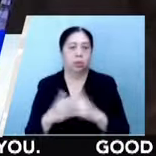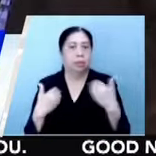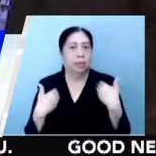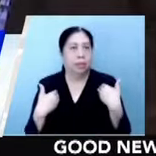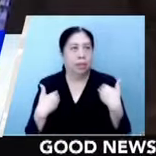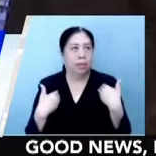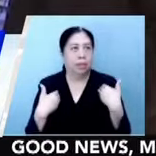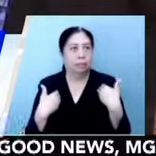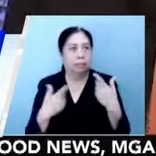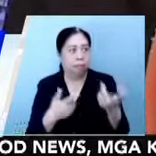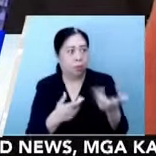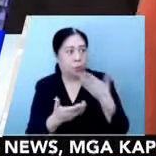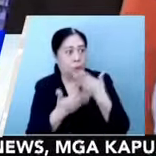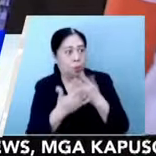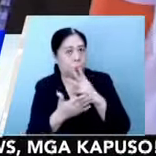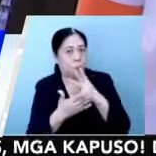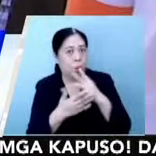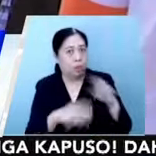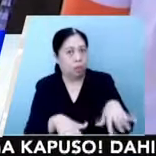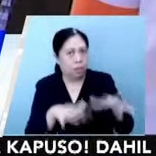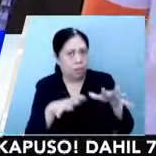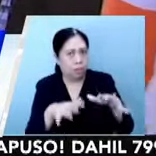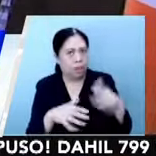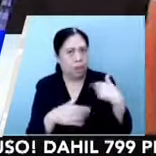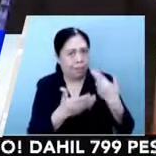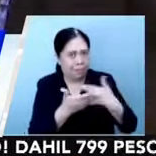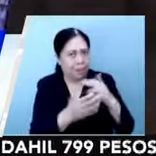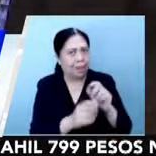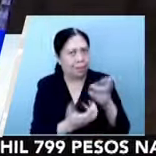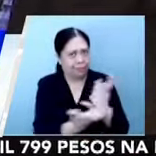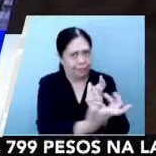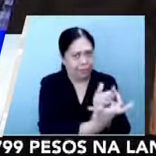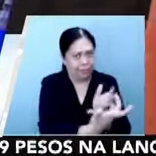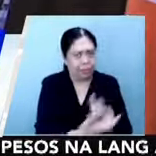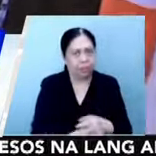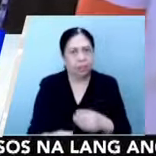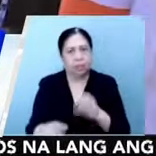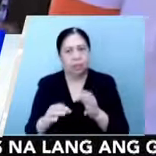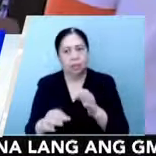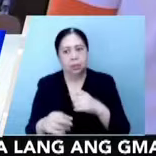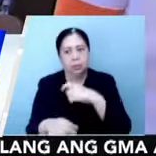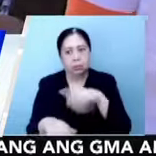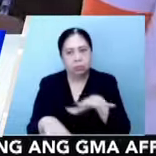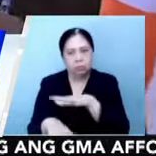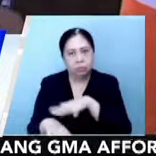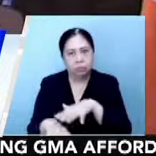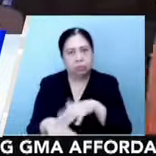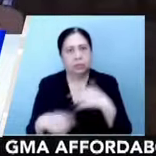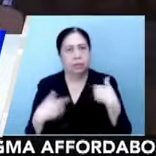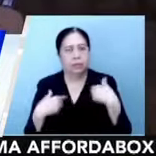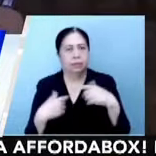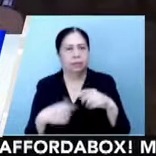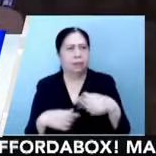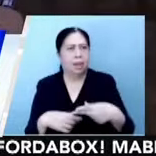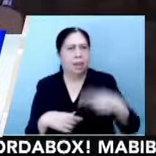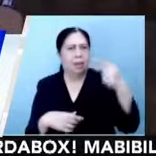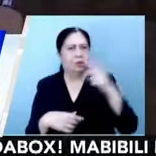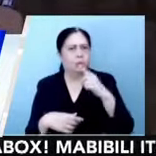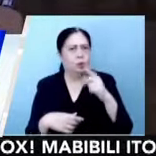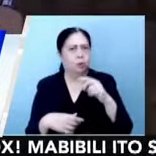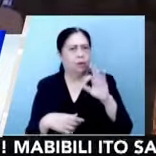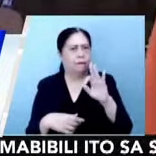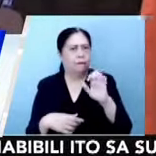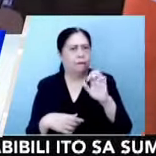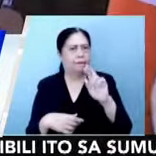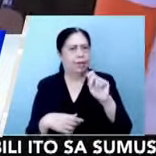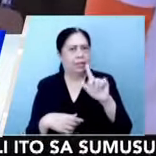patubig. And then yung mga lupa natin ay highly fertile. So doon po natin